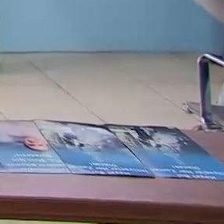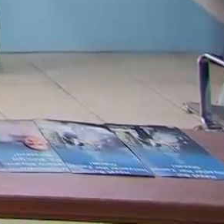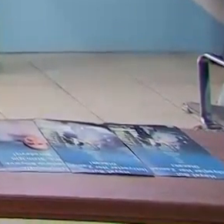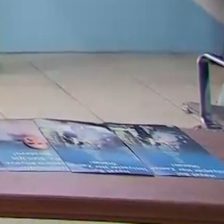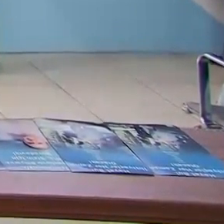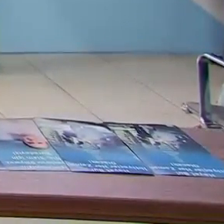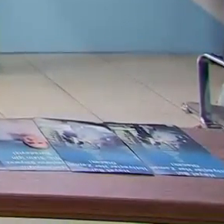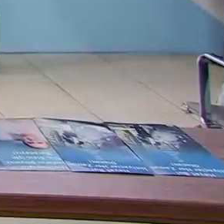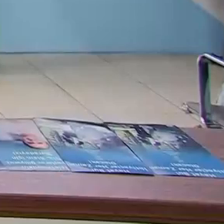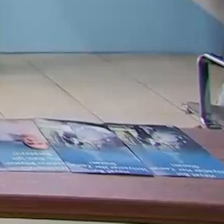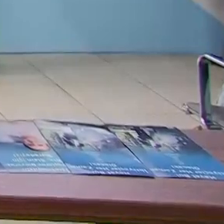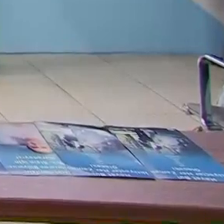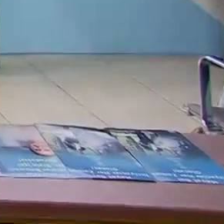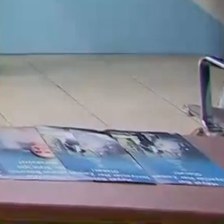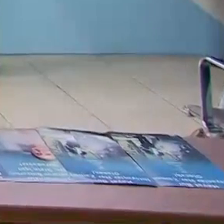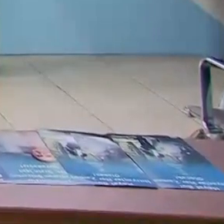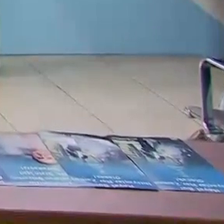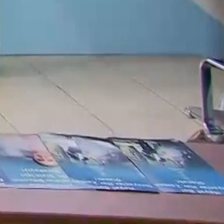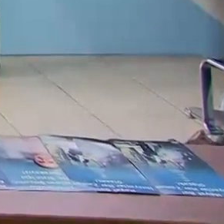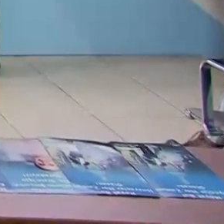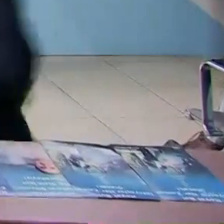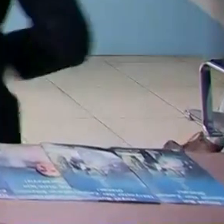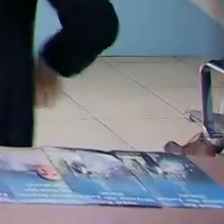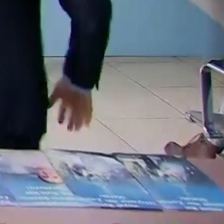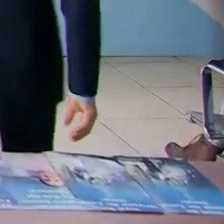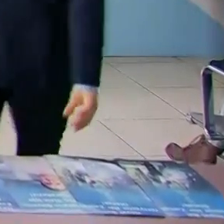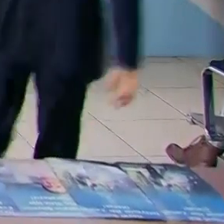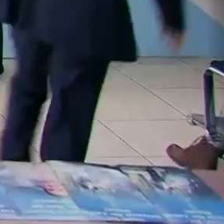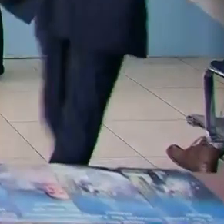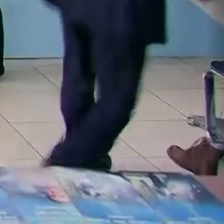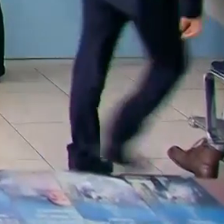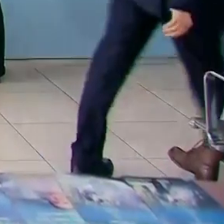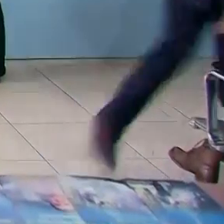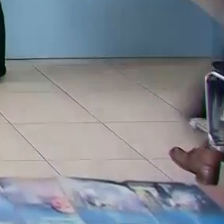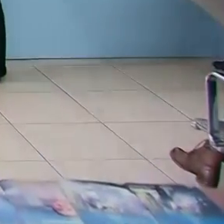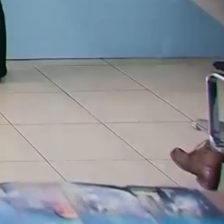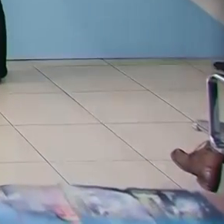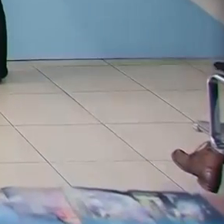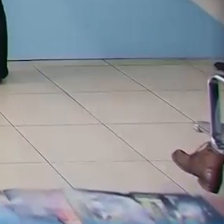var. Erdem görüşme bitince kablolu telefonu yerine koyup bankoya yürüdü.